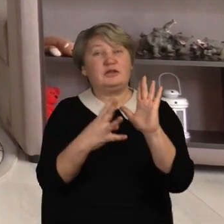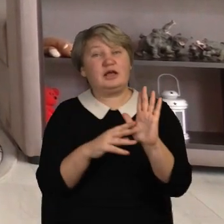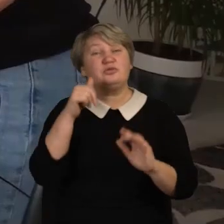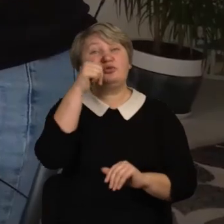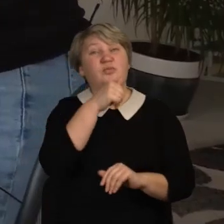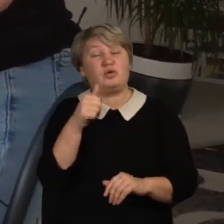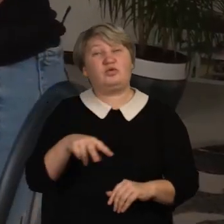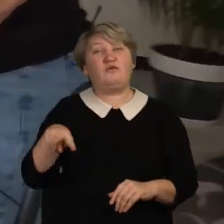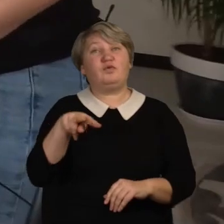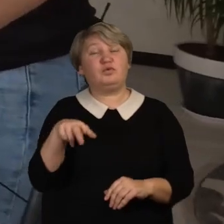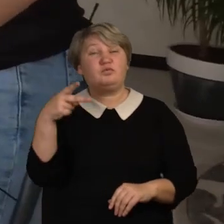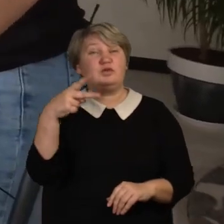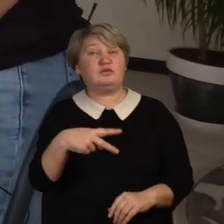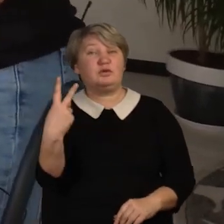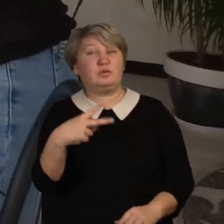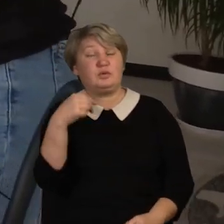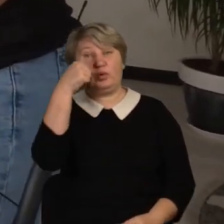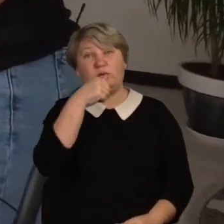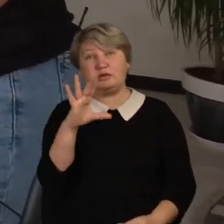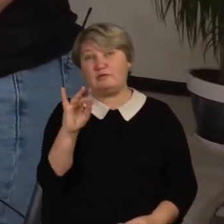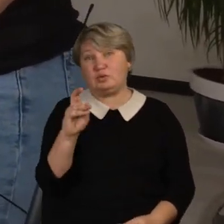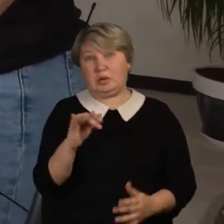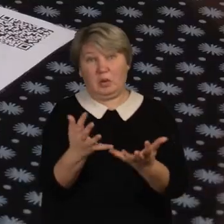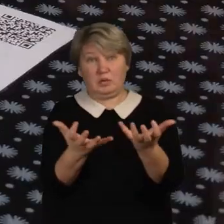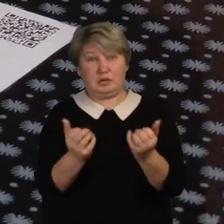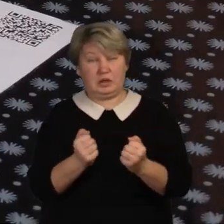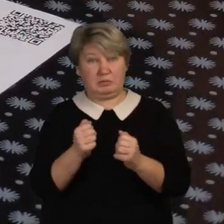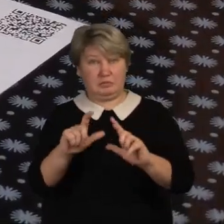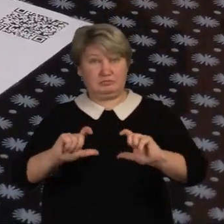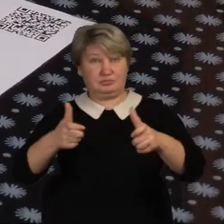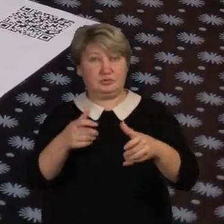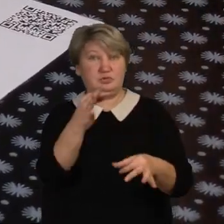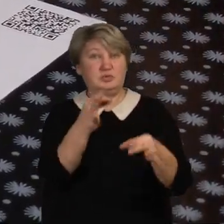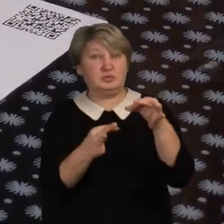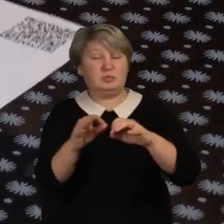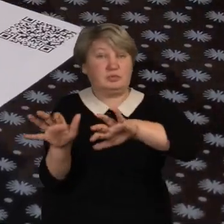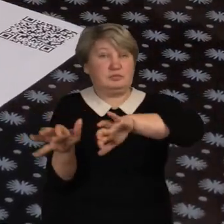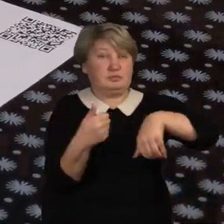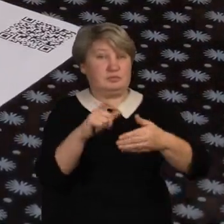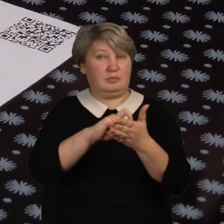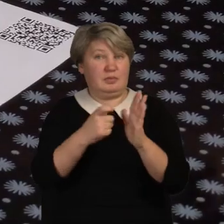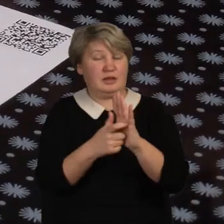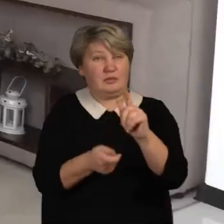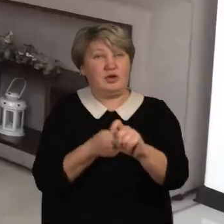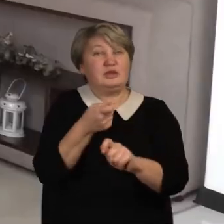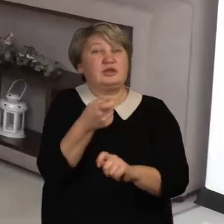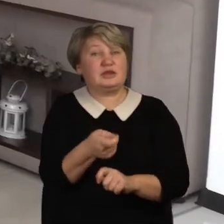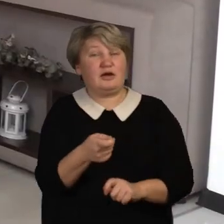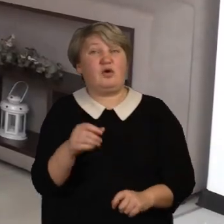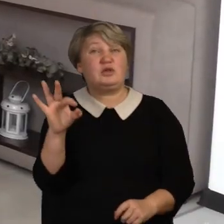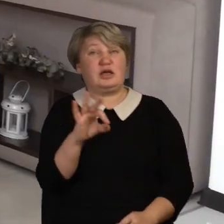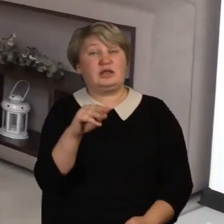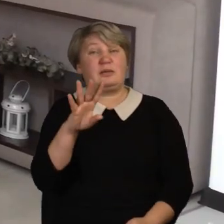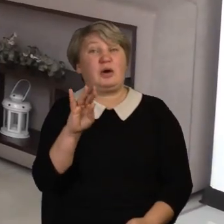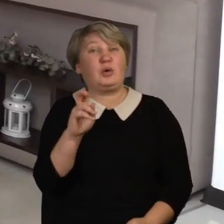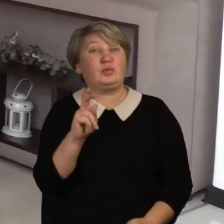У лютому 2022-го Савчуки отримали позов до суду про витребування майна. Його подав Олександр Табахарнюк. З його